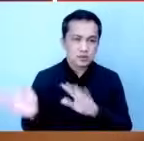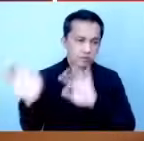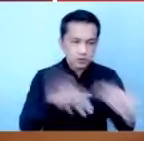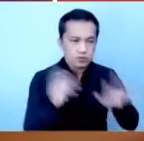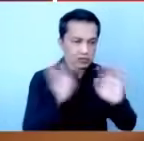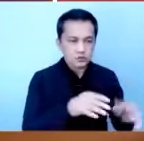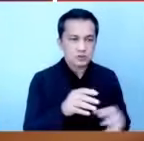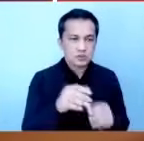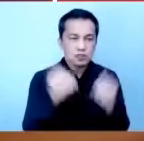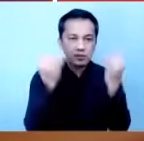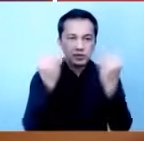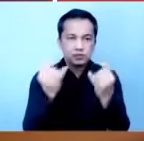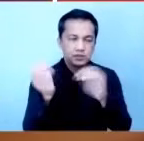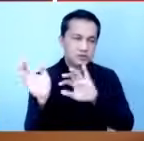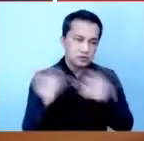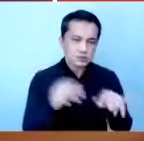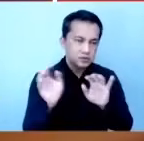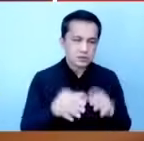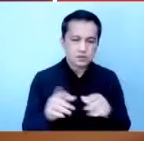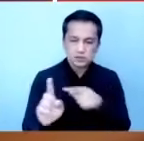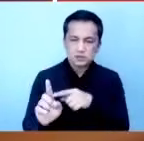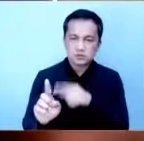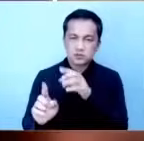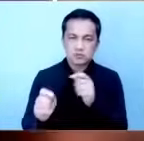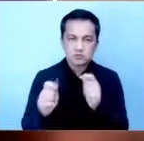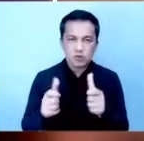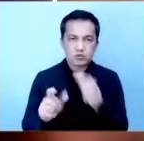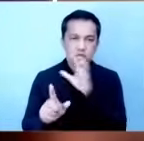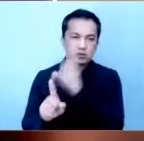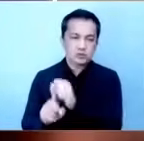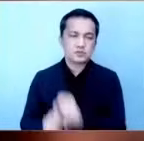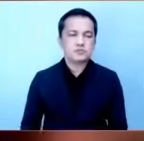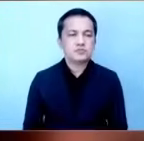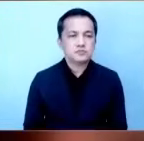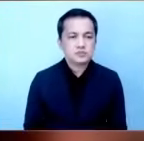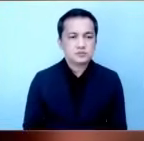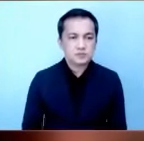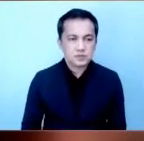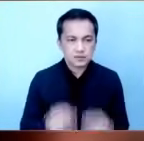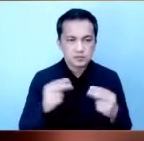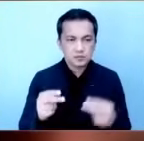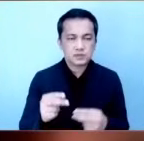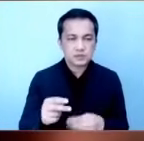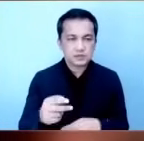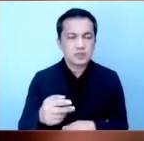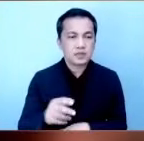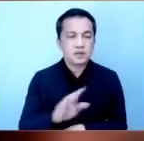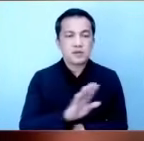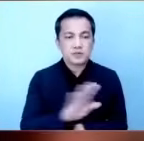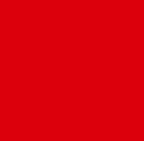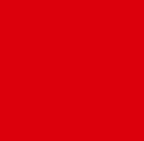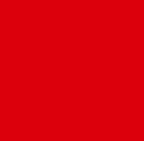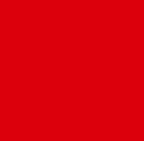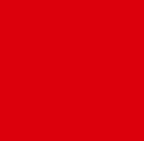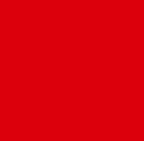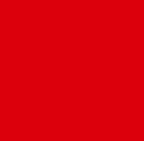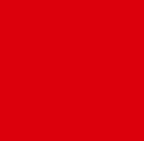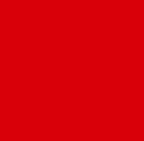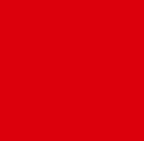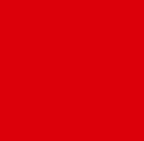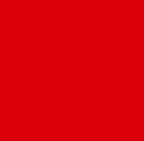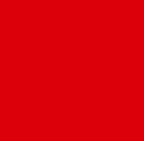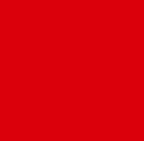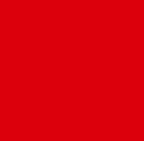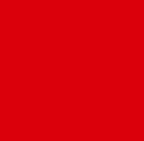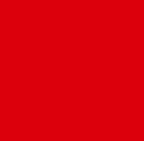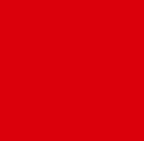mga imahen. Agad namang nahuli ang salarin. Nagbabalita mula sa Frontline, Brian Basa, News 5. Mga